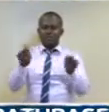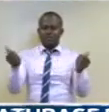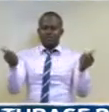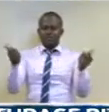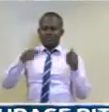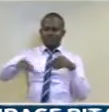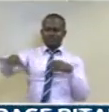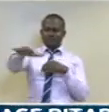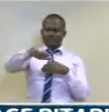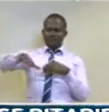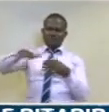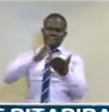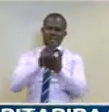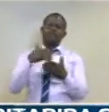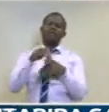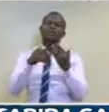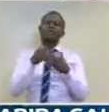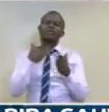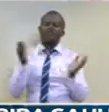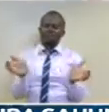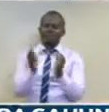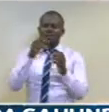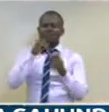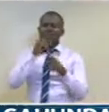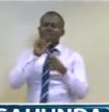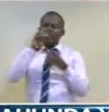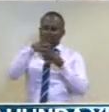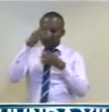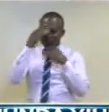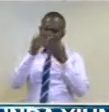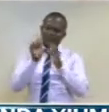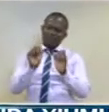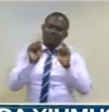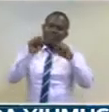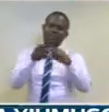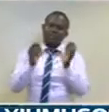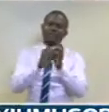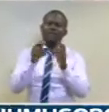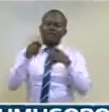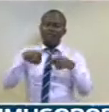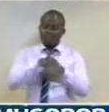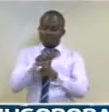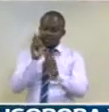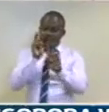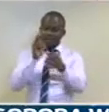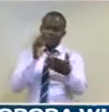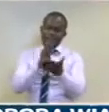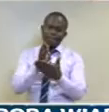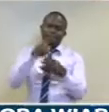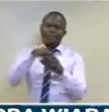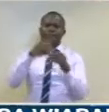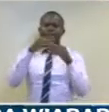aha rero rwose ndagira ngo nshishikarize abagabo batarawitabira kuwitabira kandi hano twababonye rwose harimo